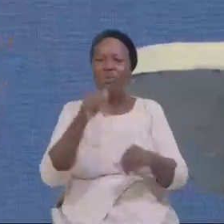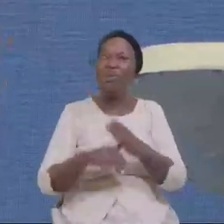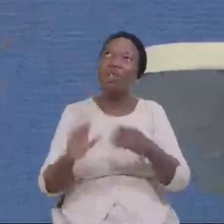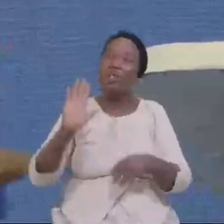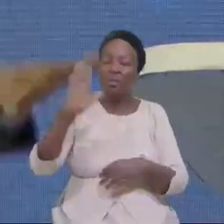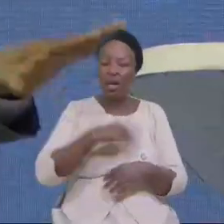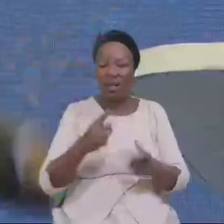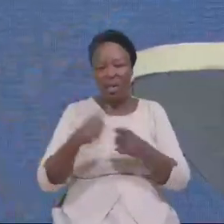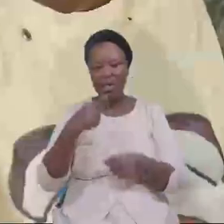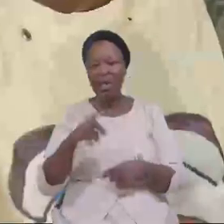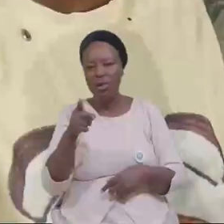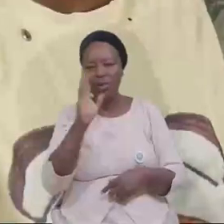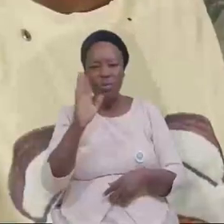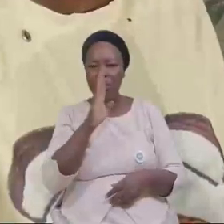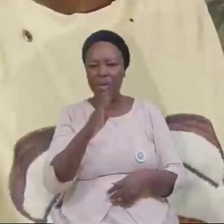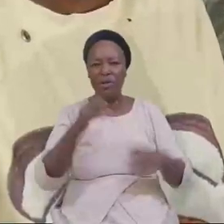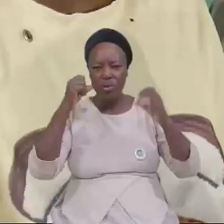Et tu seras fort.